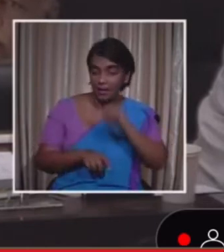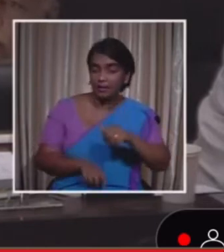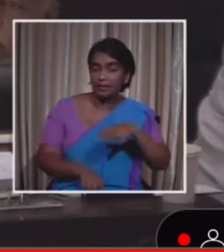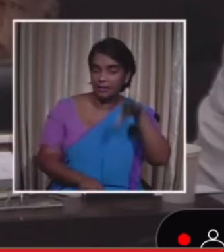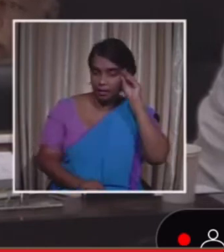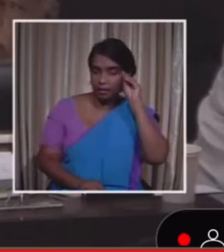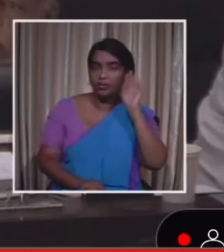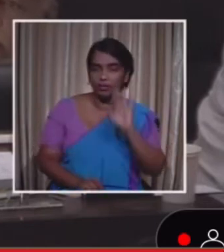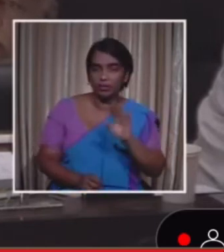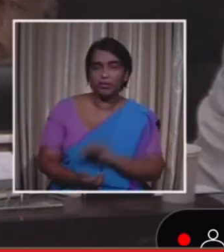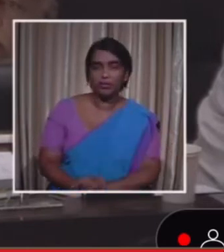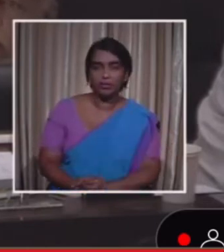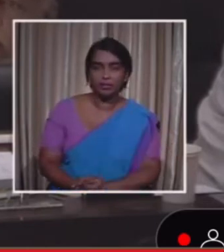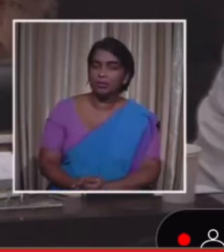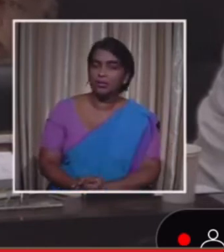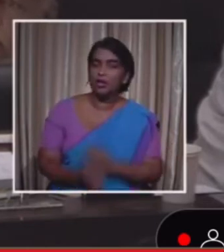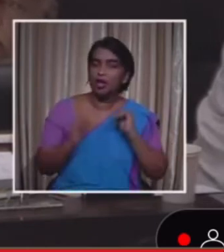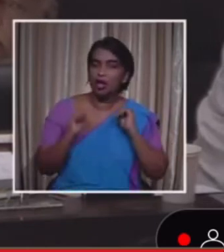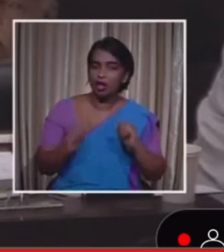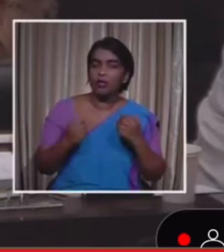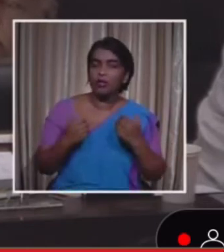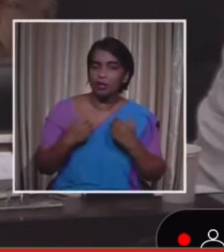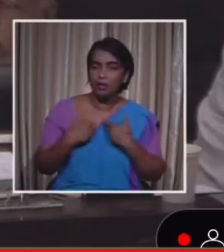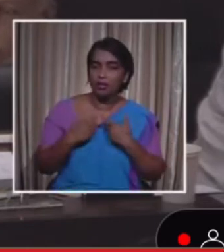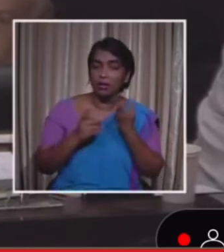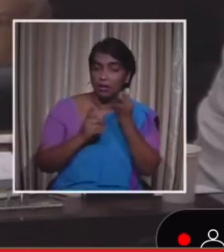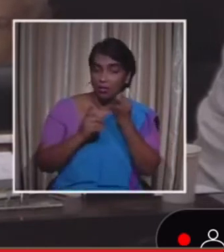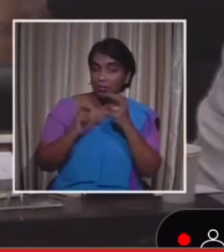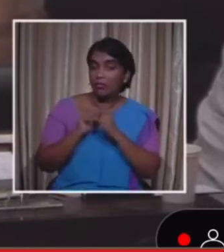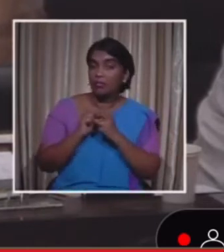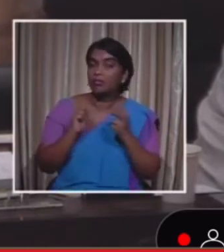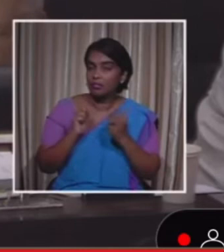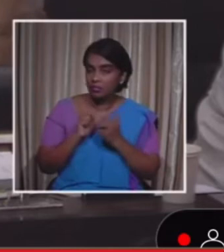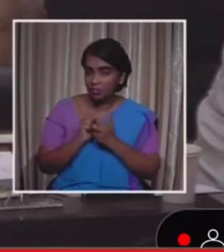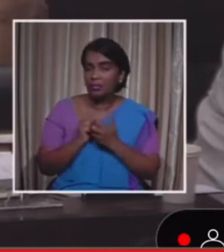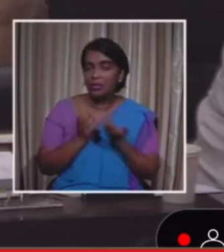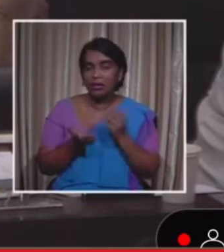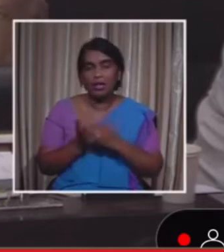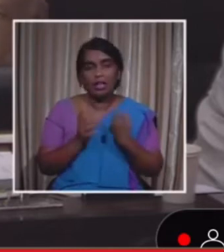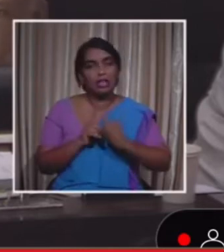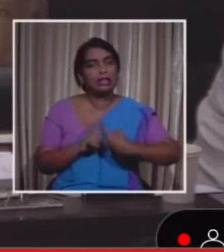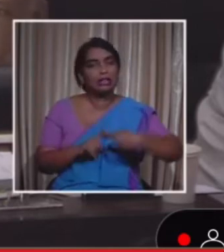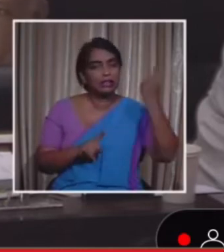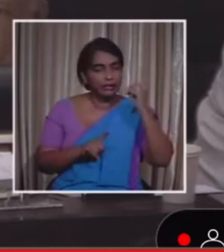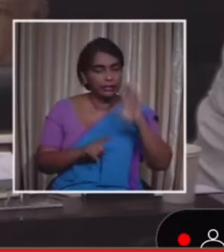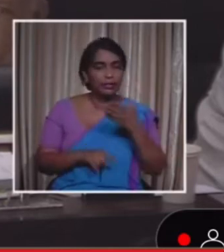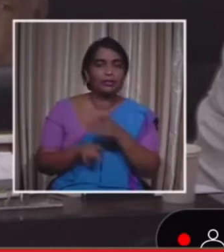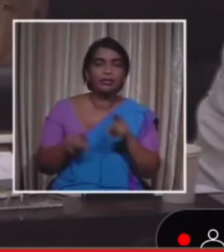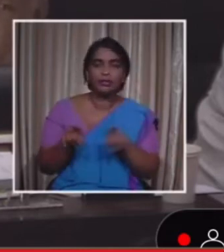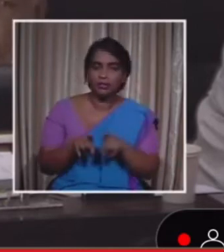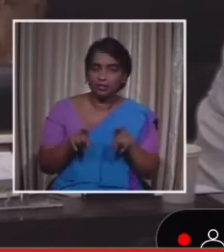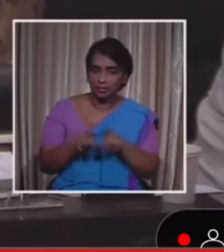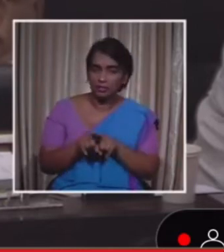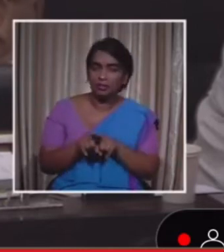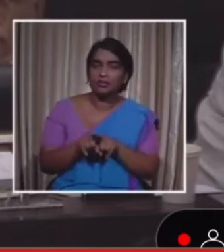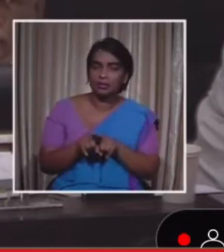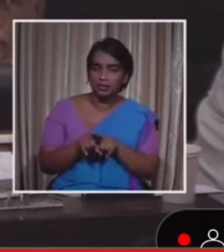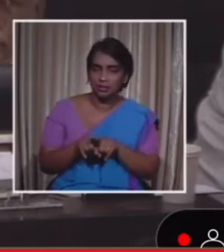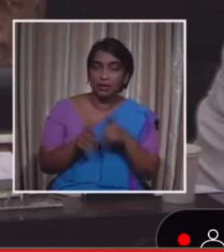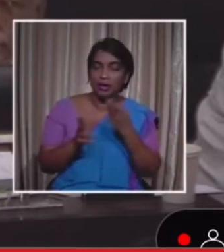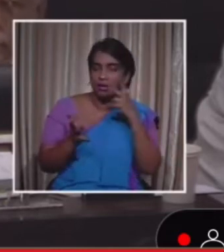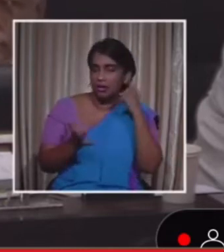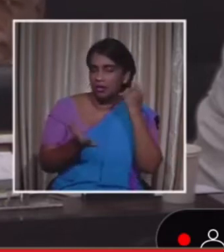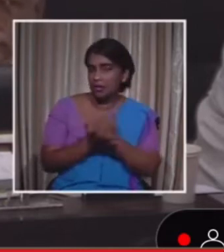ඕනේ. කොහොමද අපේ ඇකිලුණු ආර්ථිකය අපි ආපහු දියුණු කරන්නේ? අපි කොහොමද ඇකිලුණු